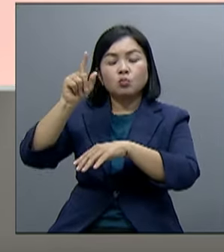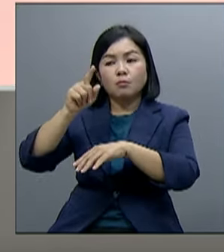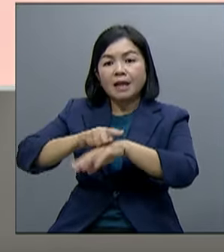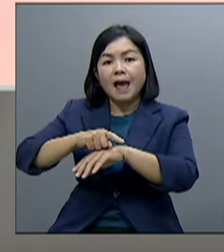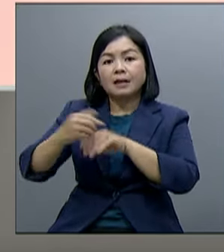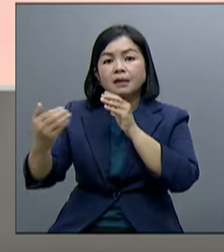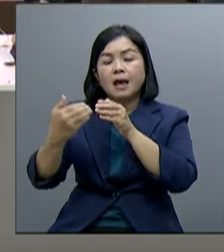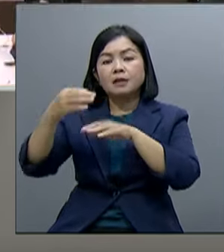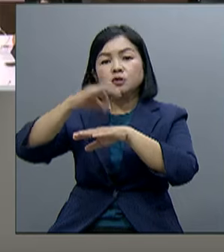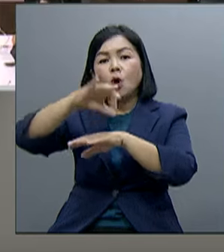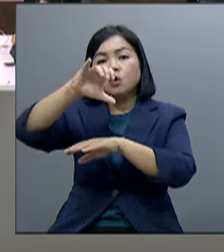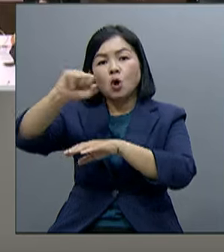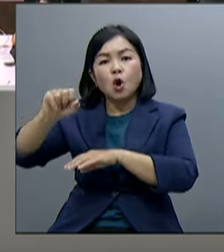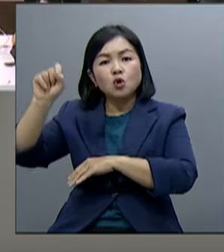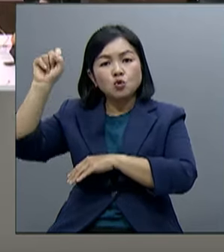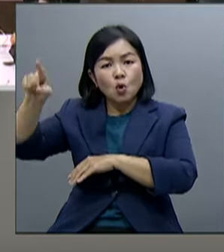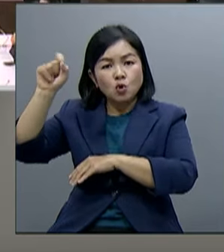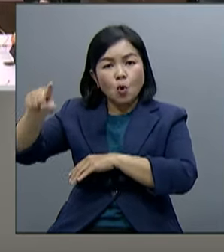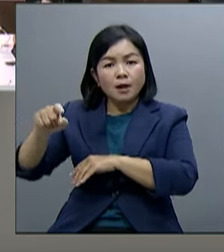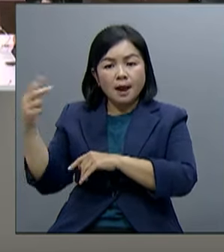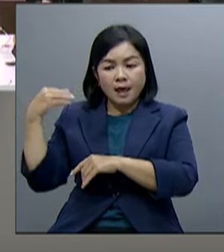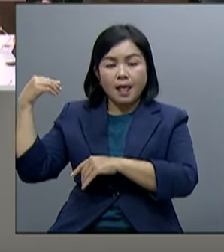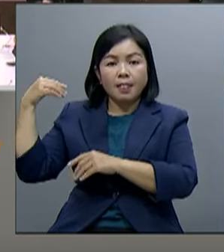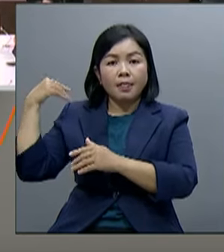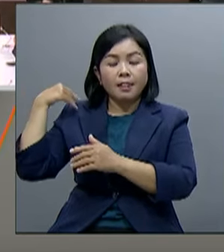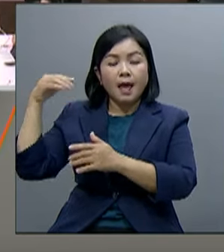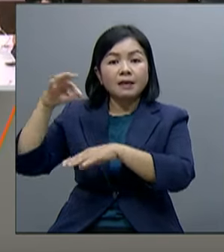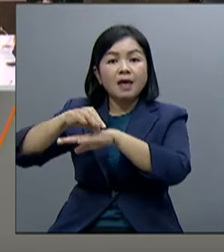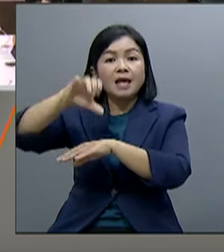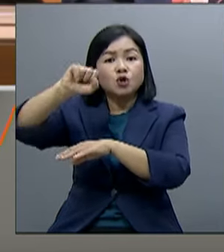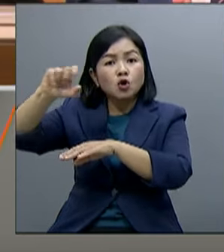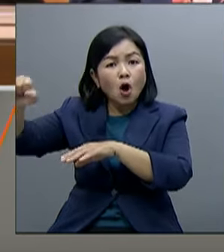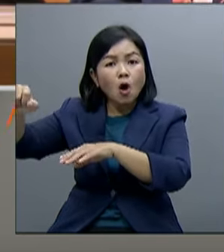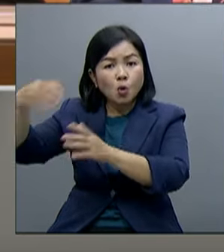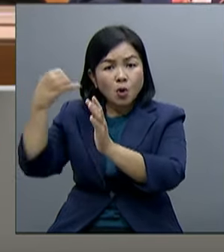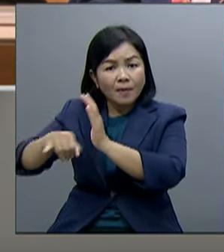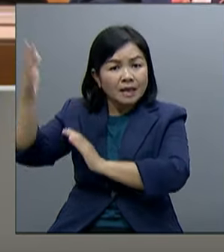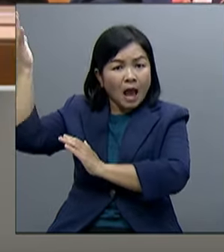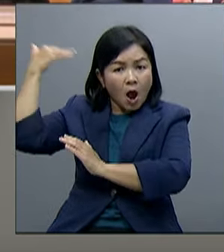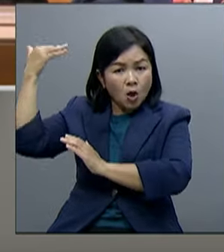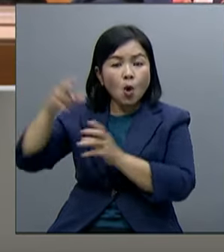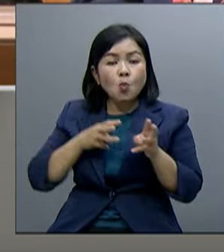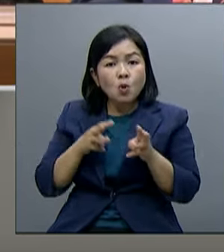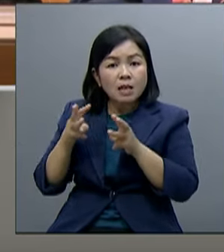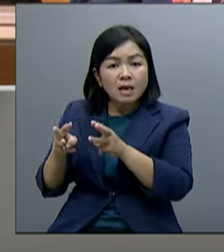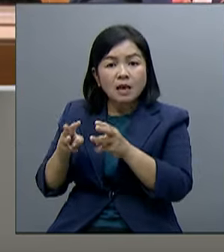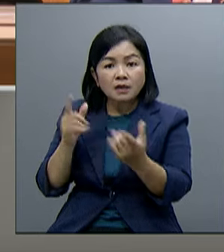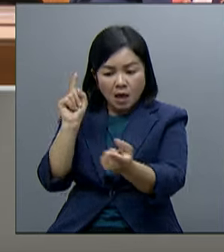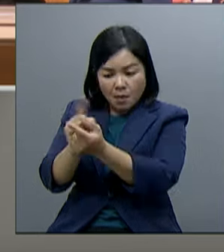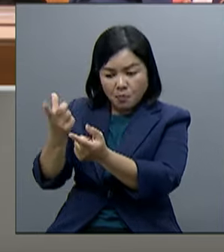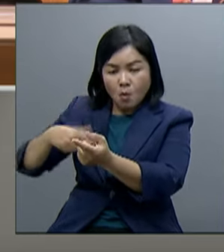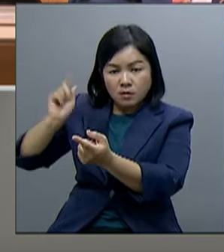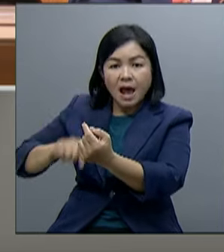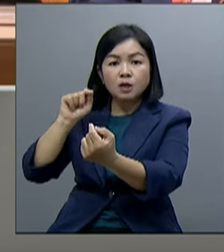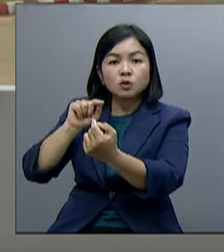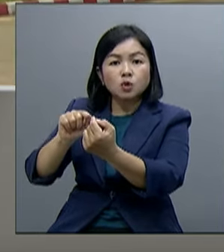ราษฎรค่ะเพื่อขอให้ส่งตัวพลเอกพิสานให้แก่ศาลนราธิวาสตามนัดสอบคำให้การครั้งหน้า 10 15ตุลาคม